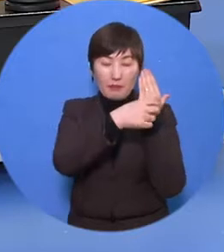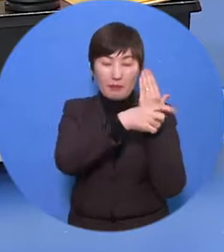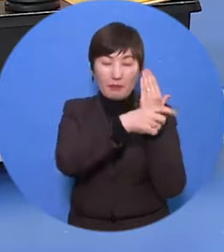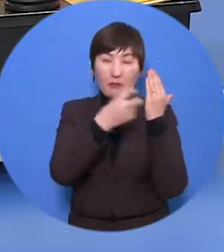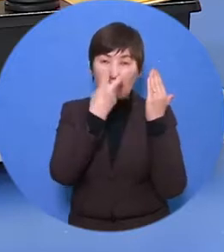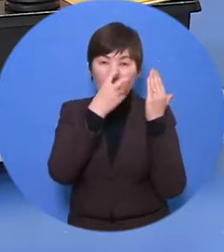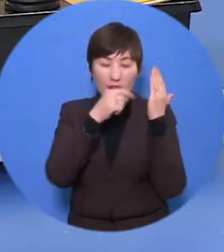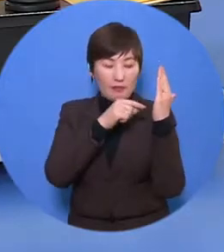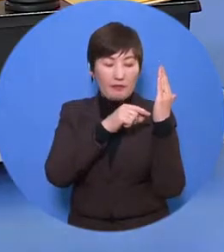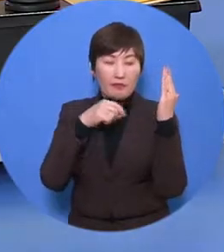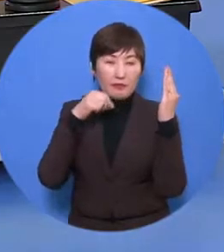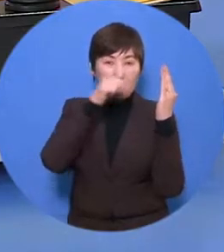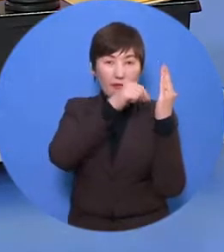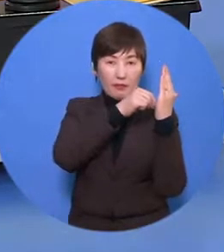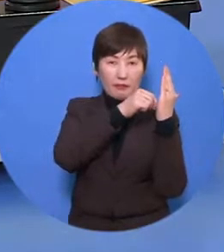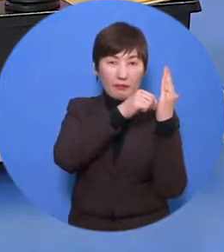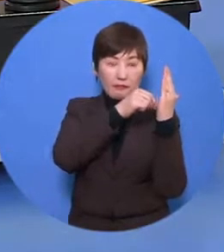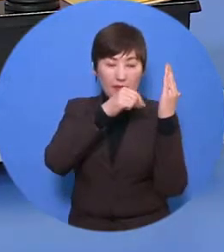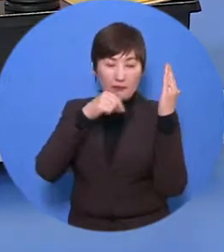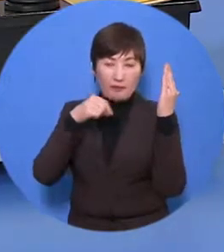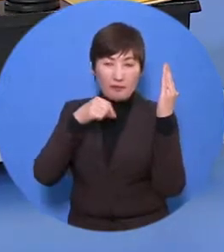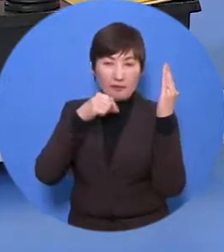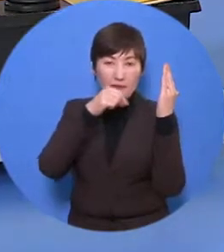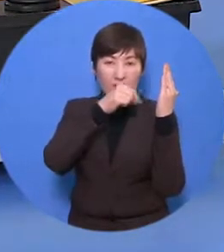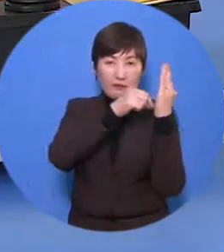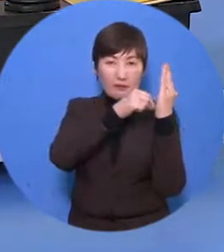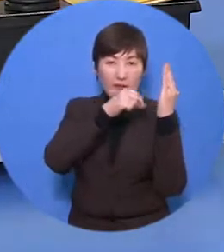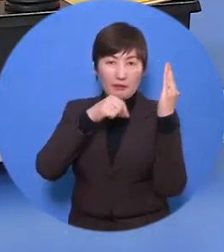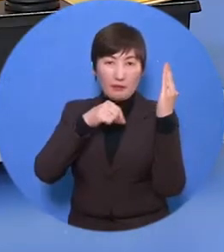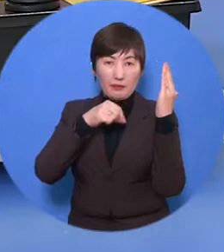Тэгвэл бэрсийг урагш нь нүлгвэл яах вэ?